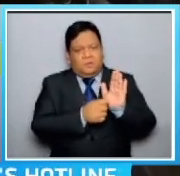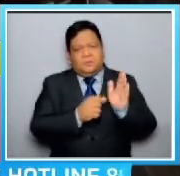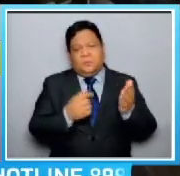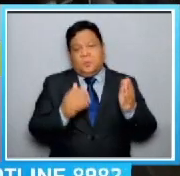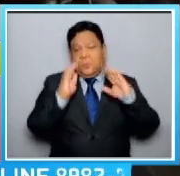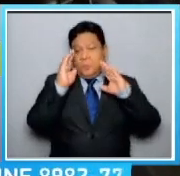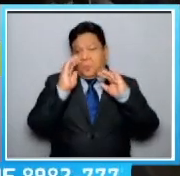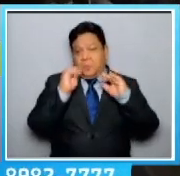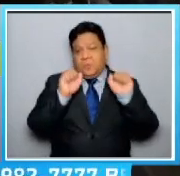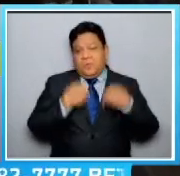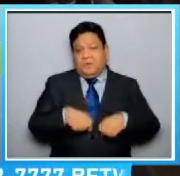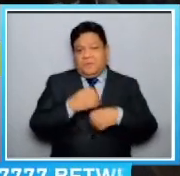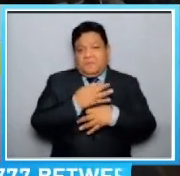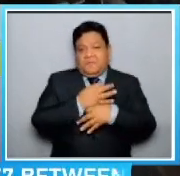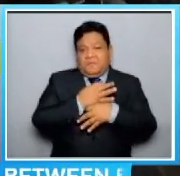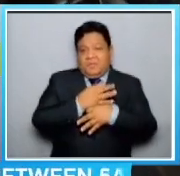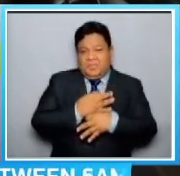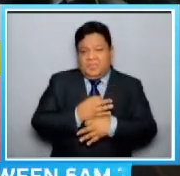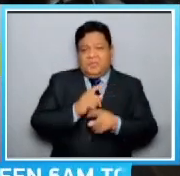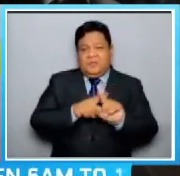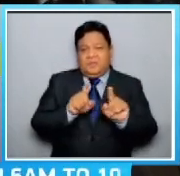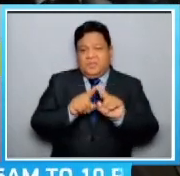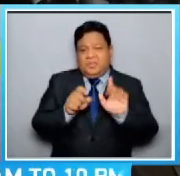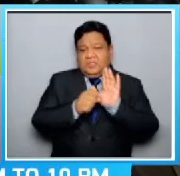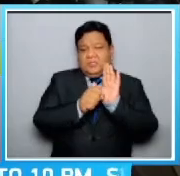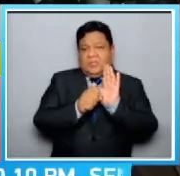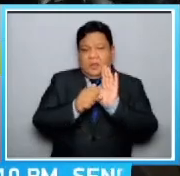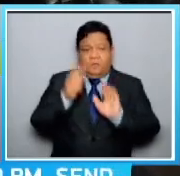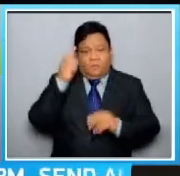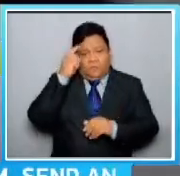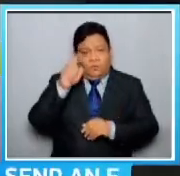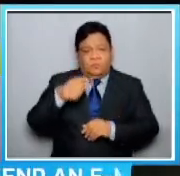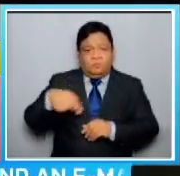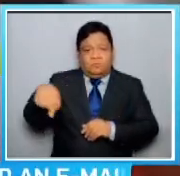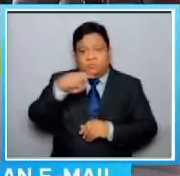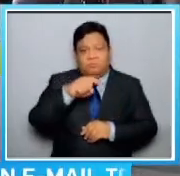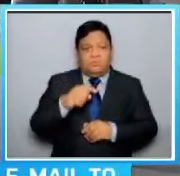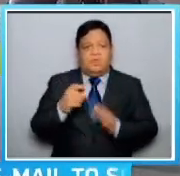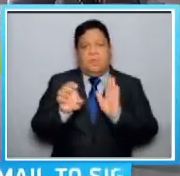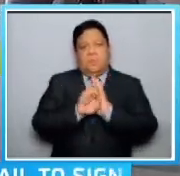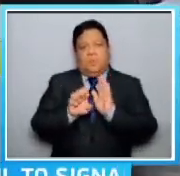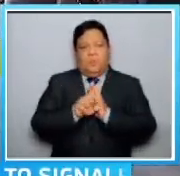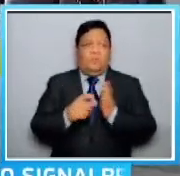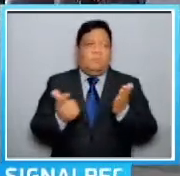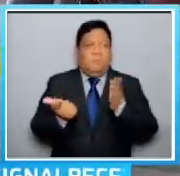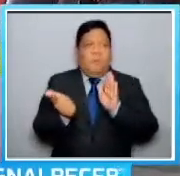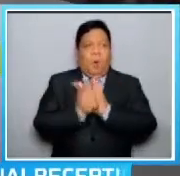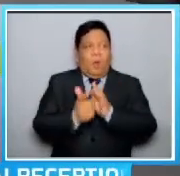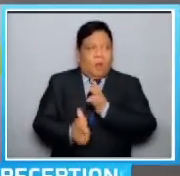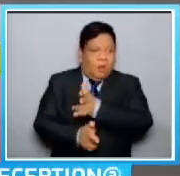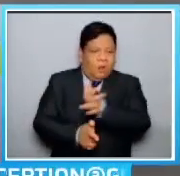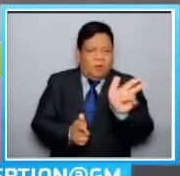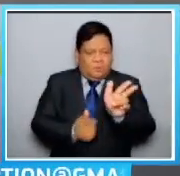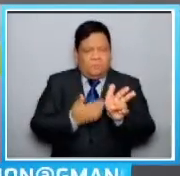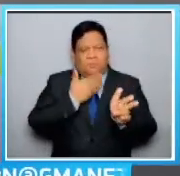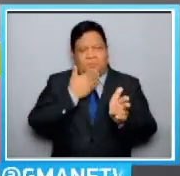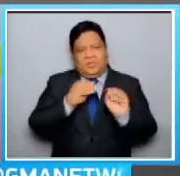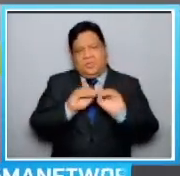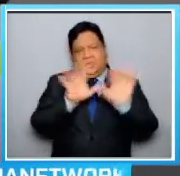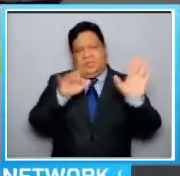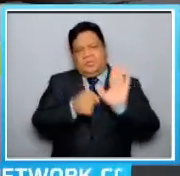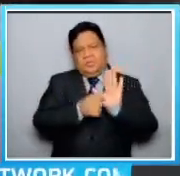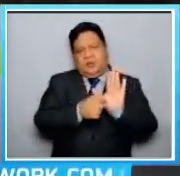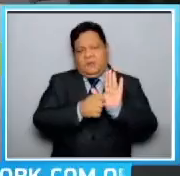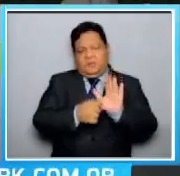ma'am, yung sa mga sign po ng mga no left turn. Sa ngayon, bawal munang manghuli sa ilalim ng NCAP